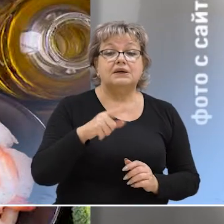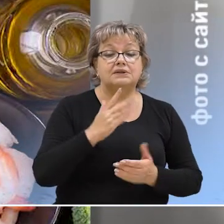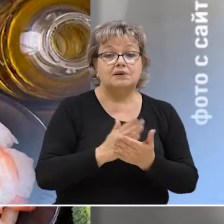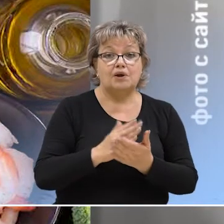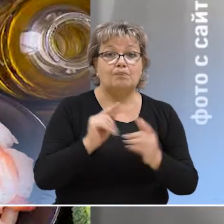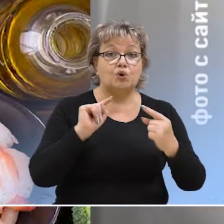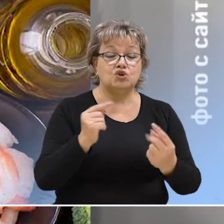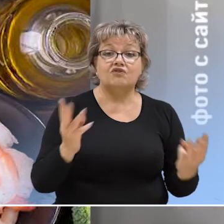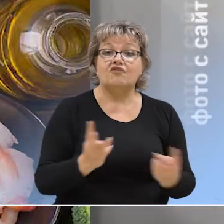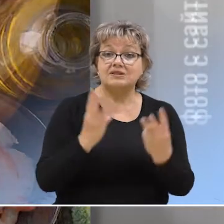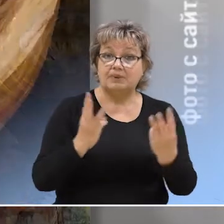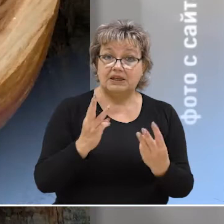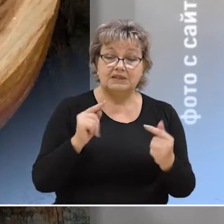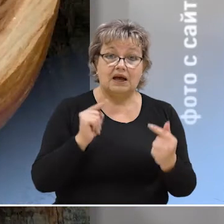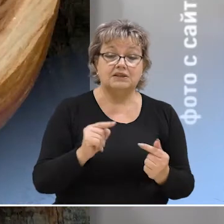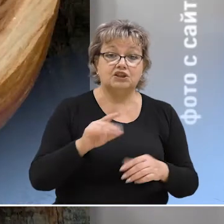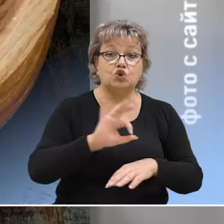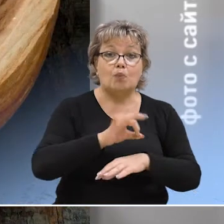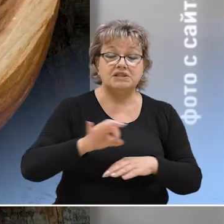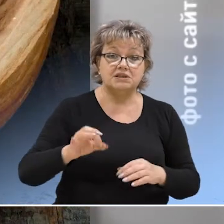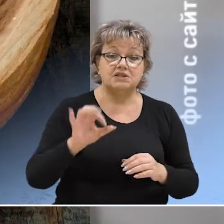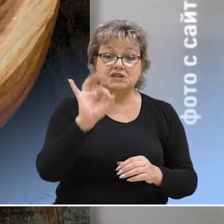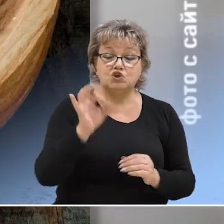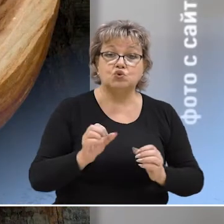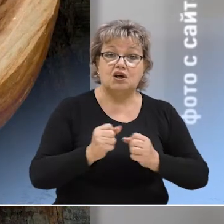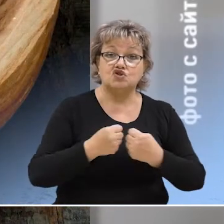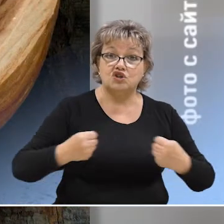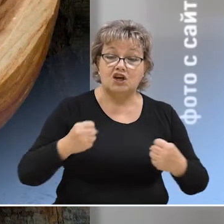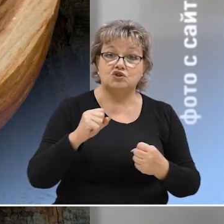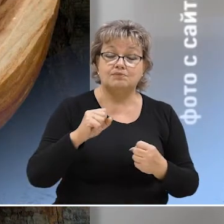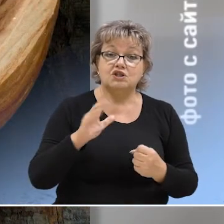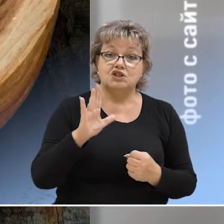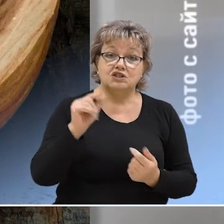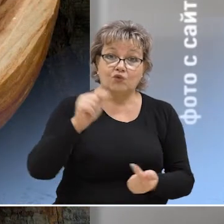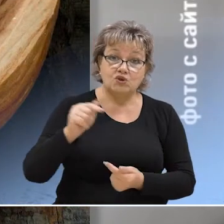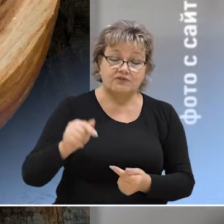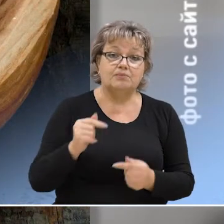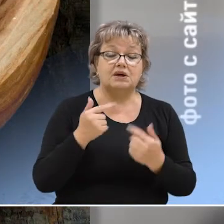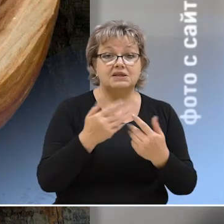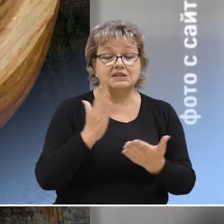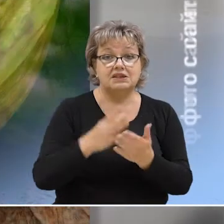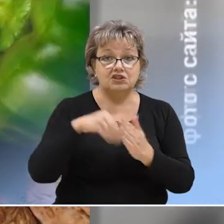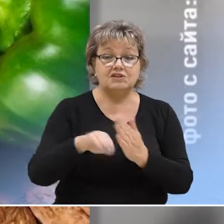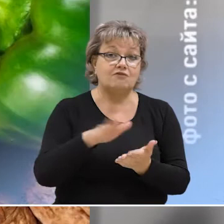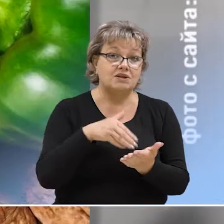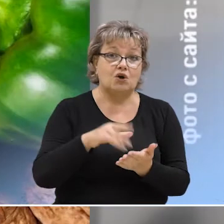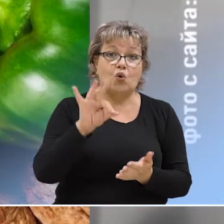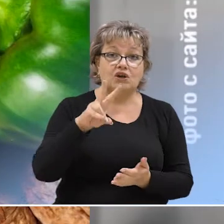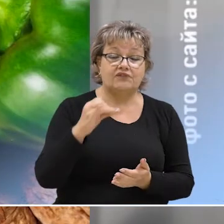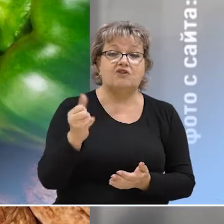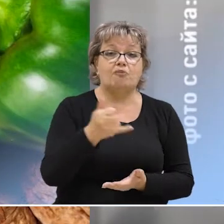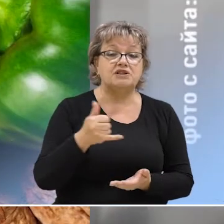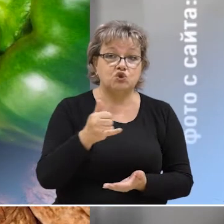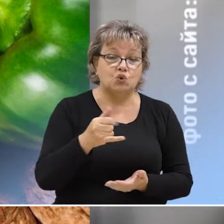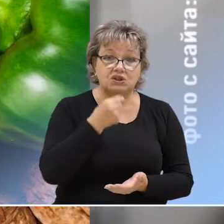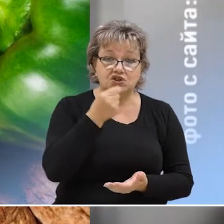еще называют, обладает противовоспалительным, антитромбоцитным и сосудорасширяющими свойствами. Токоферол содержится в различных маслах –